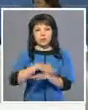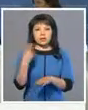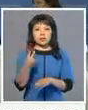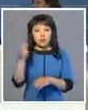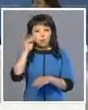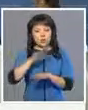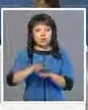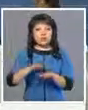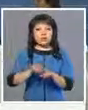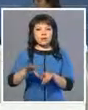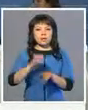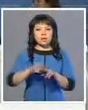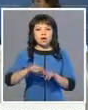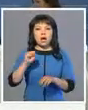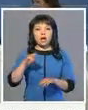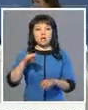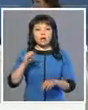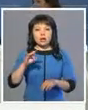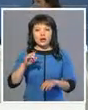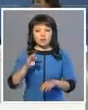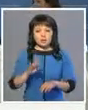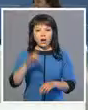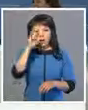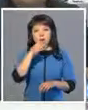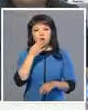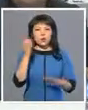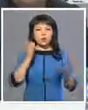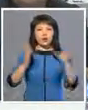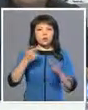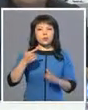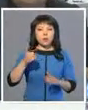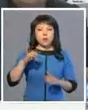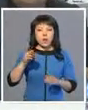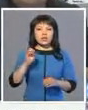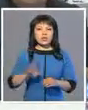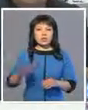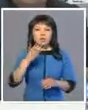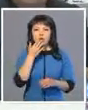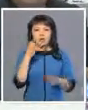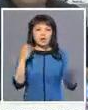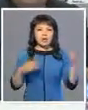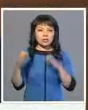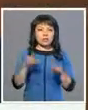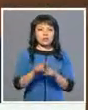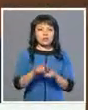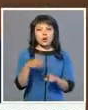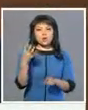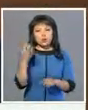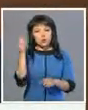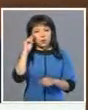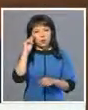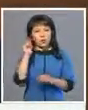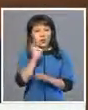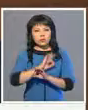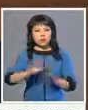білім ошағы Әл-Фараби атындағы Қазақ ұлттық университеті мен Гумилев атындағы Еуразия ұлттық университеті әлем бойынша ең үздік 400 оқу